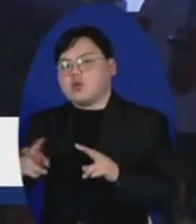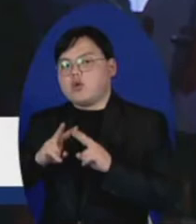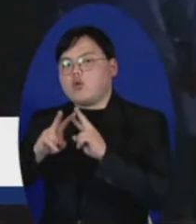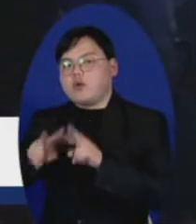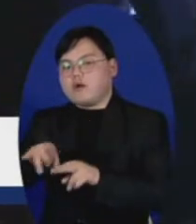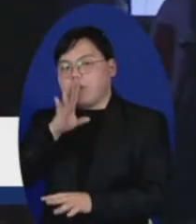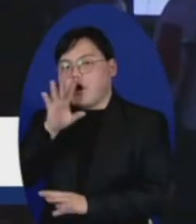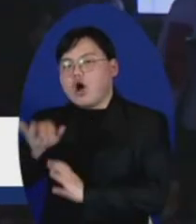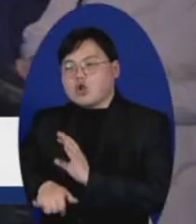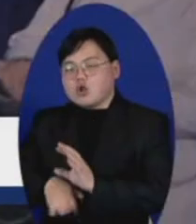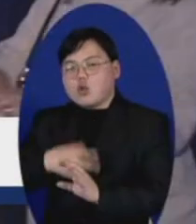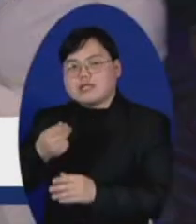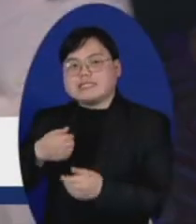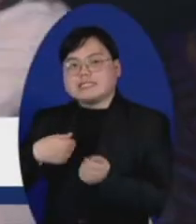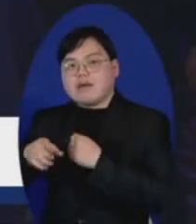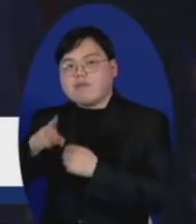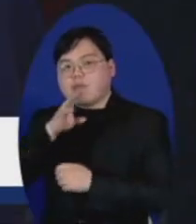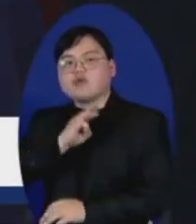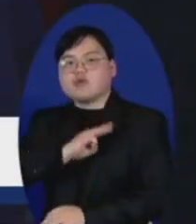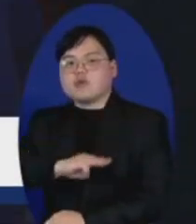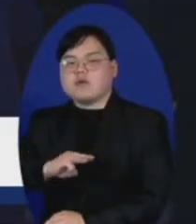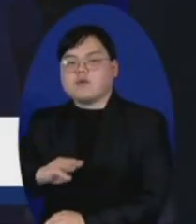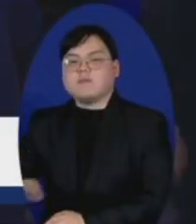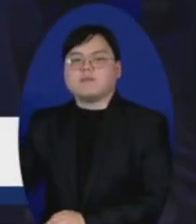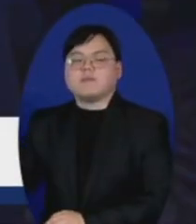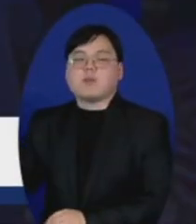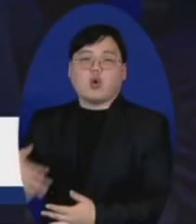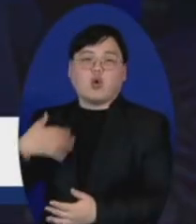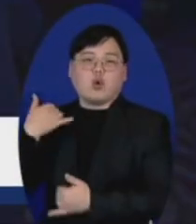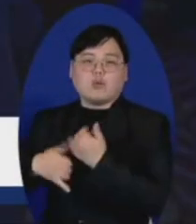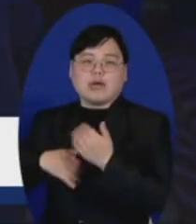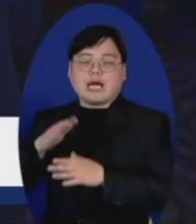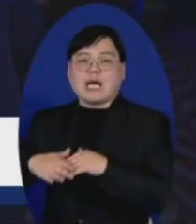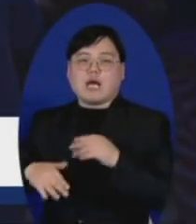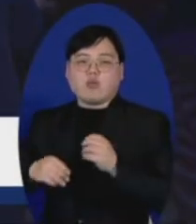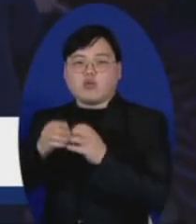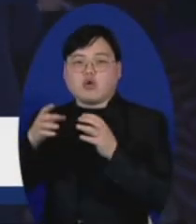олон улсын зах зээл дээр гарахын тулд уламжлалт гар урлаачдыг